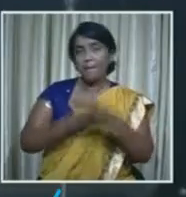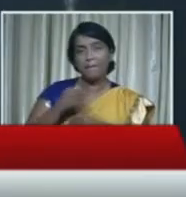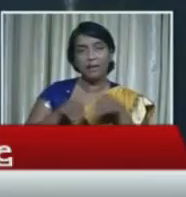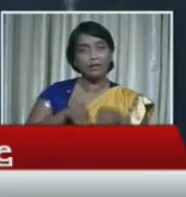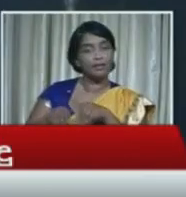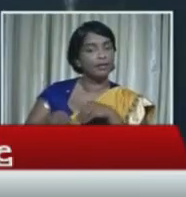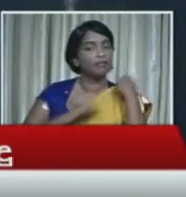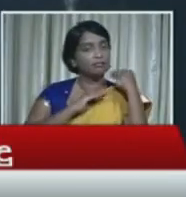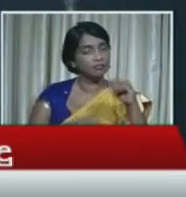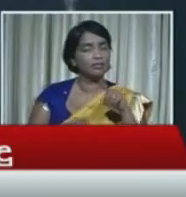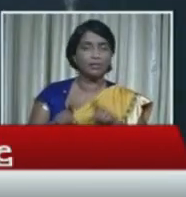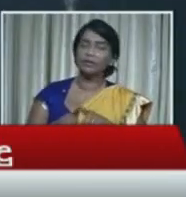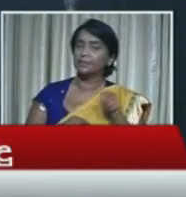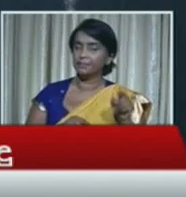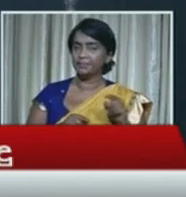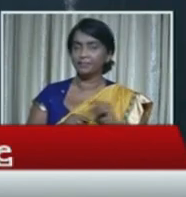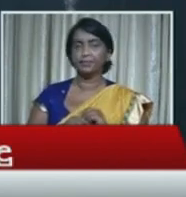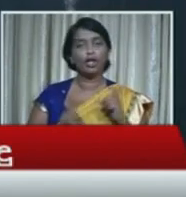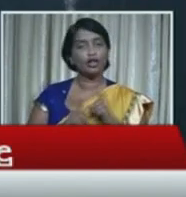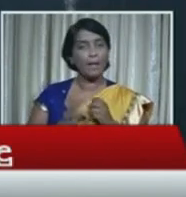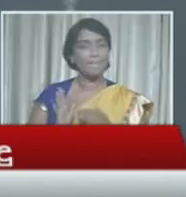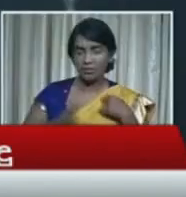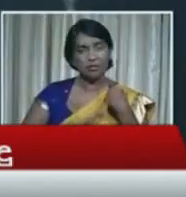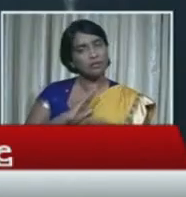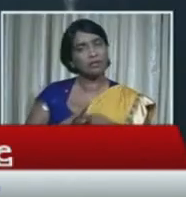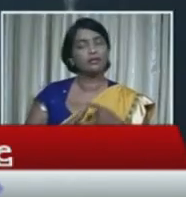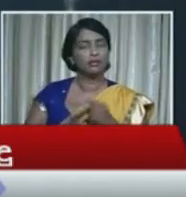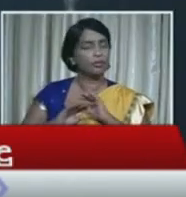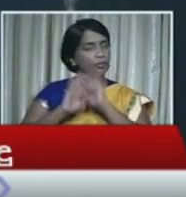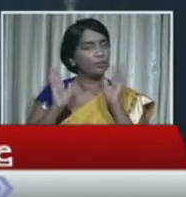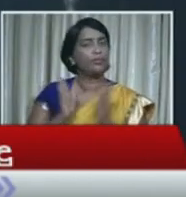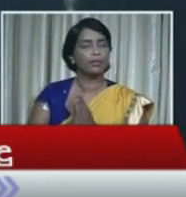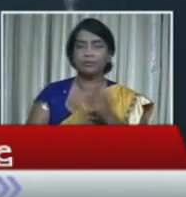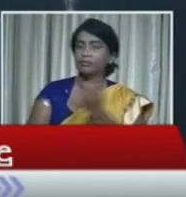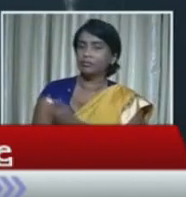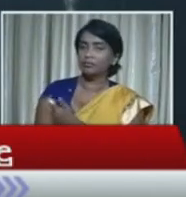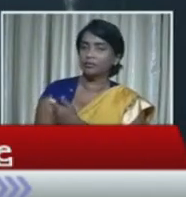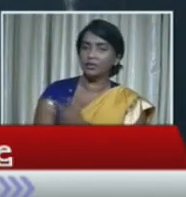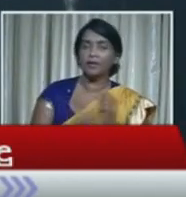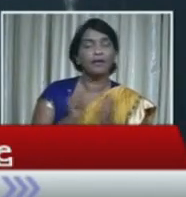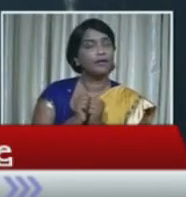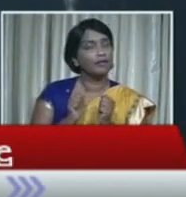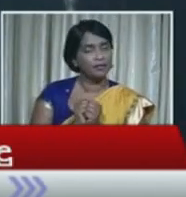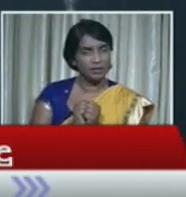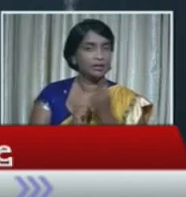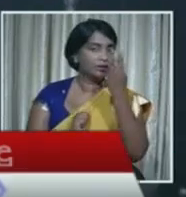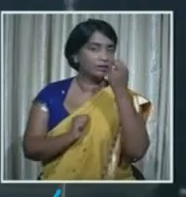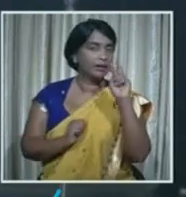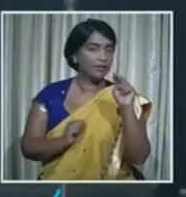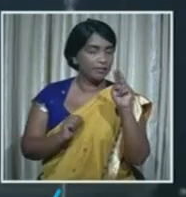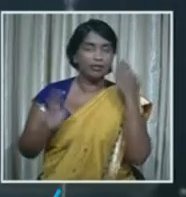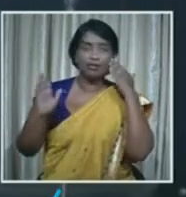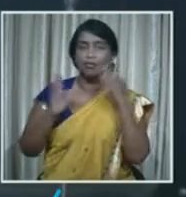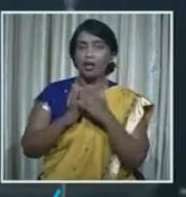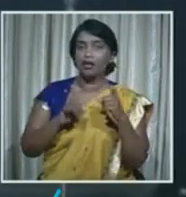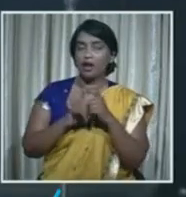කර්මාන්ත ක්ෂේත්‍රයේ අපරාධන කර්මාන්තයක් හැටියට ඩොලර් මිලියන 600ක් සමස්ත එන්නත් කරන වැඩසටහනට 2020 දිගේ ගාණ තමයි